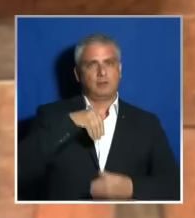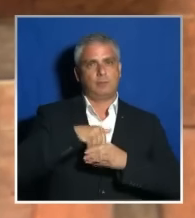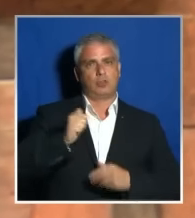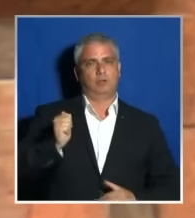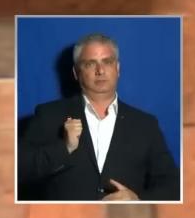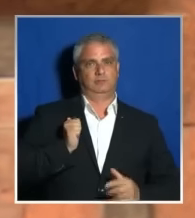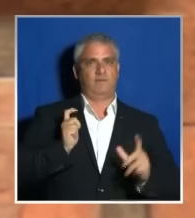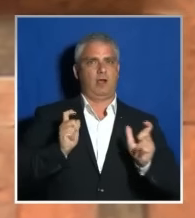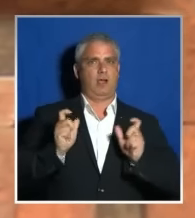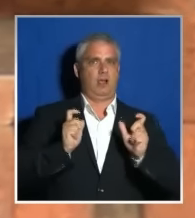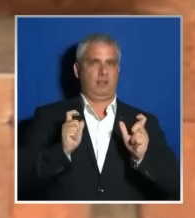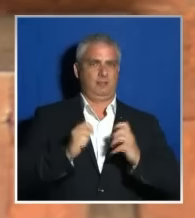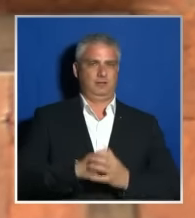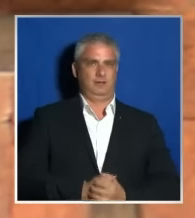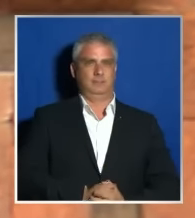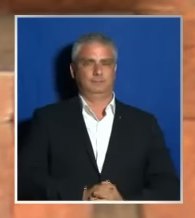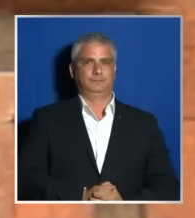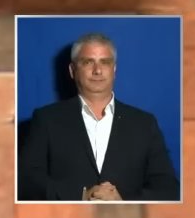ההגנה לישראל.